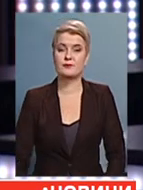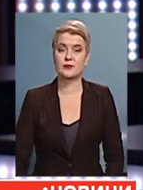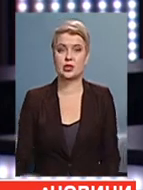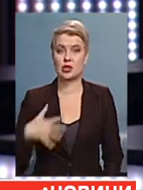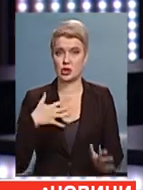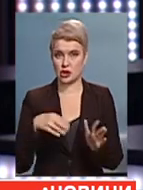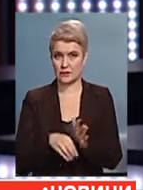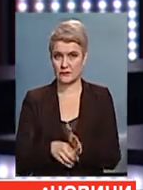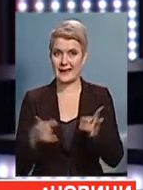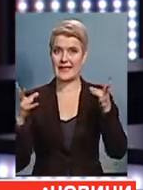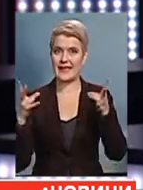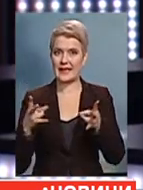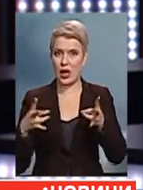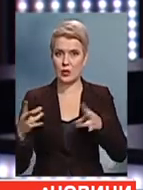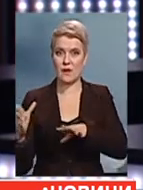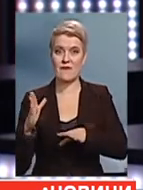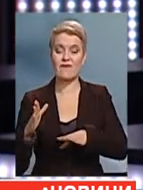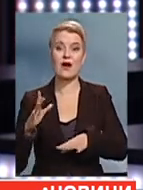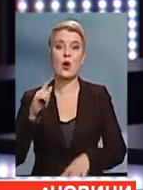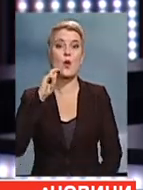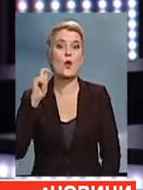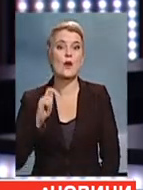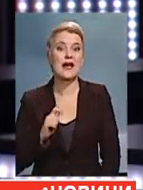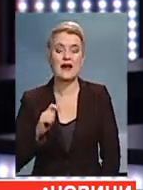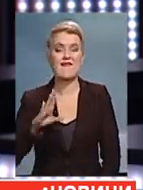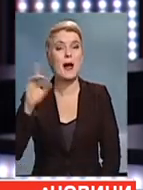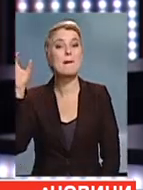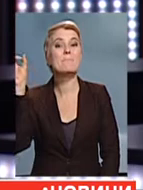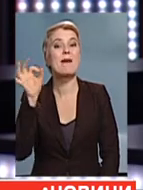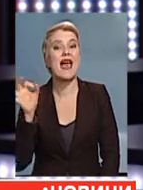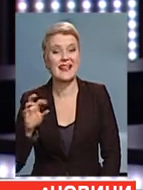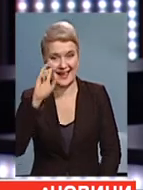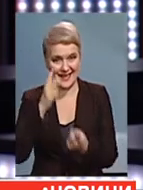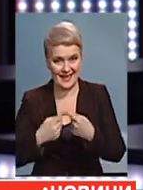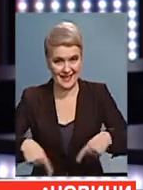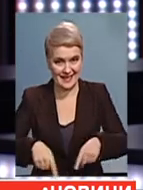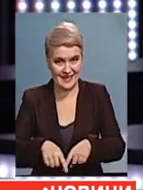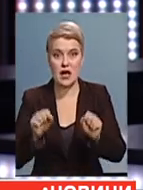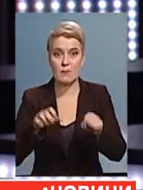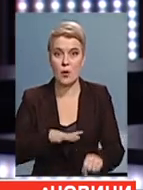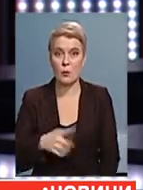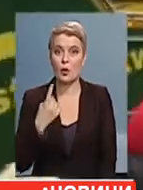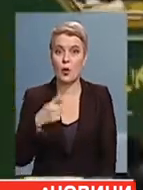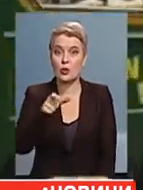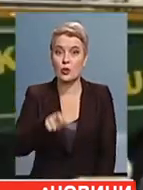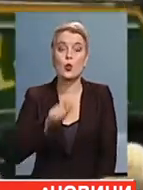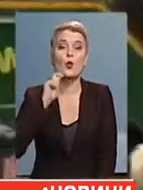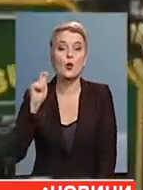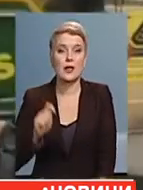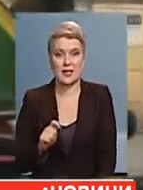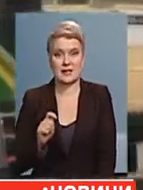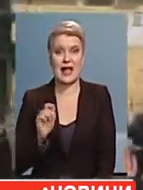Серед жертв теракту на ярмарку в Берліні може бути українець. Про це у Твіттері повідомив посол України в Німеччині Андрій Мельник. Каже, німецька поліція